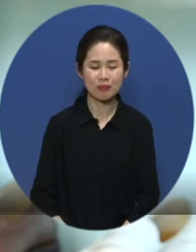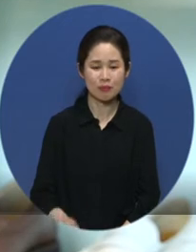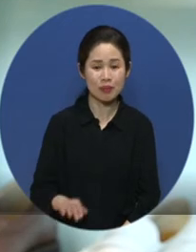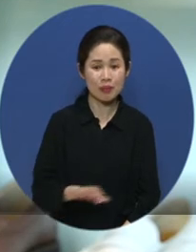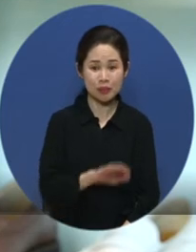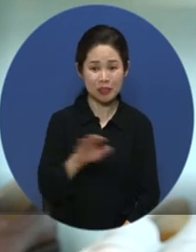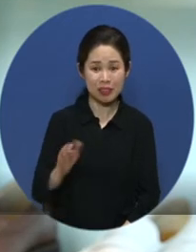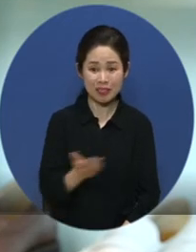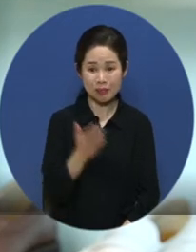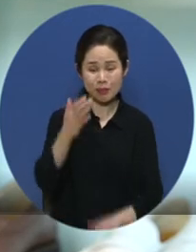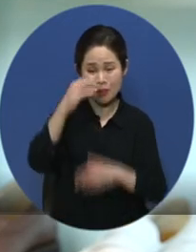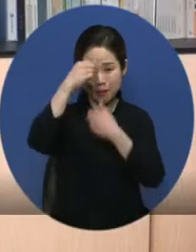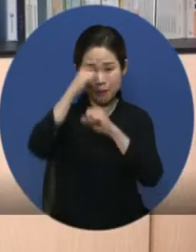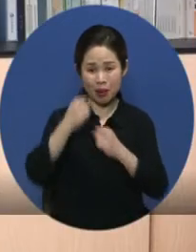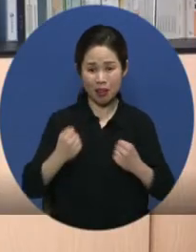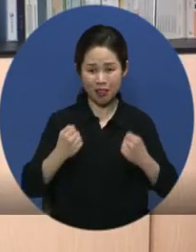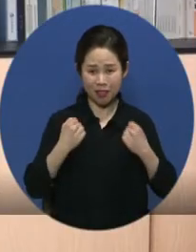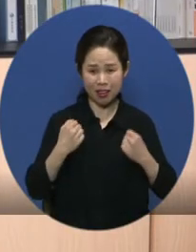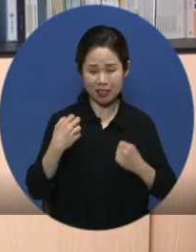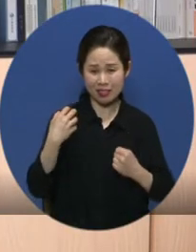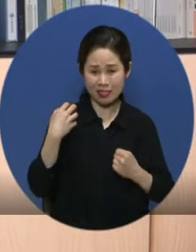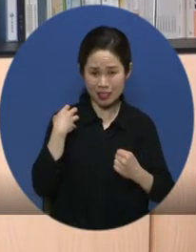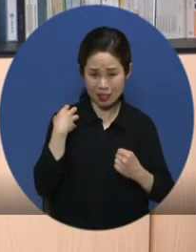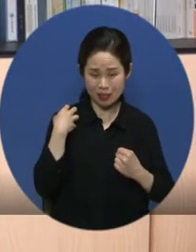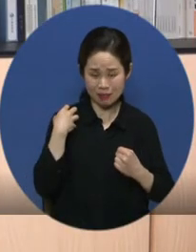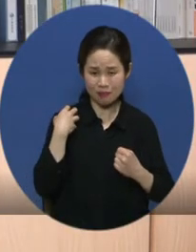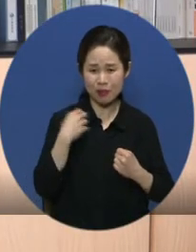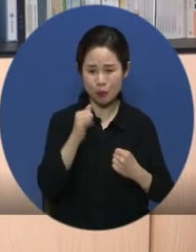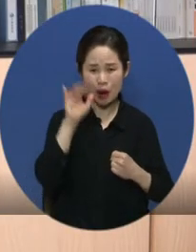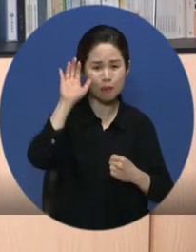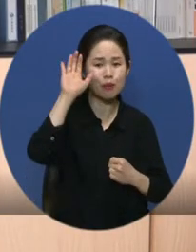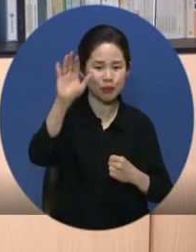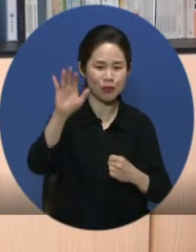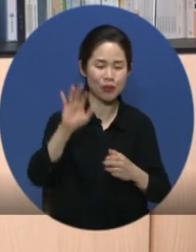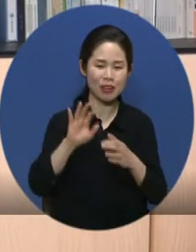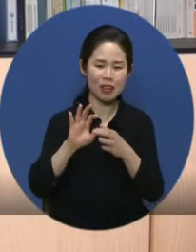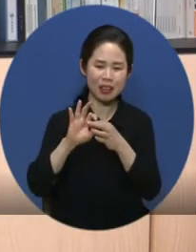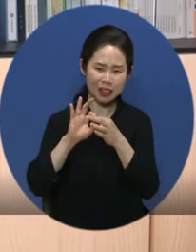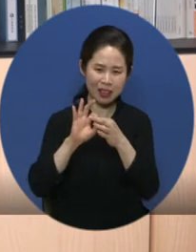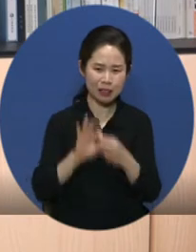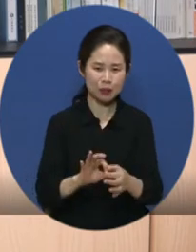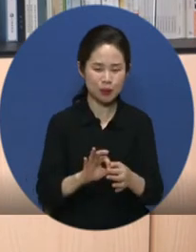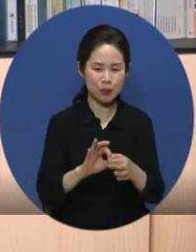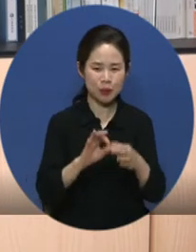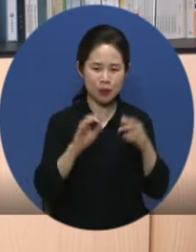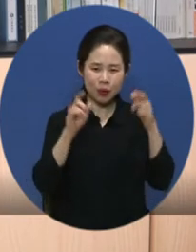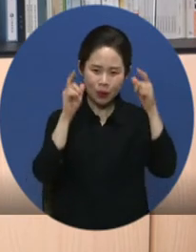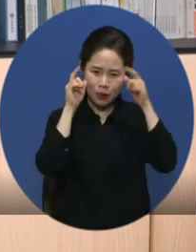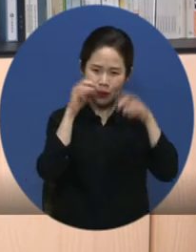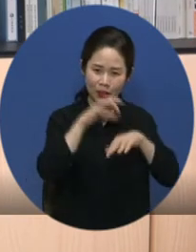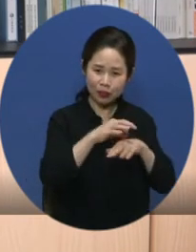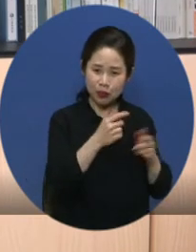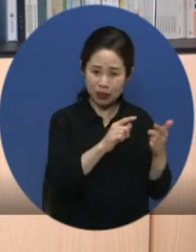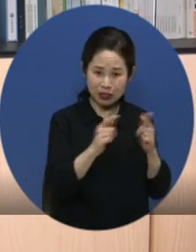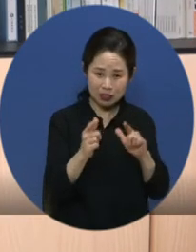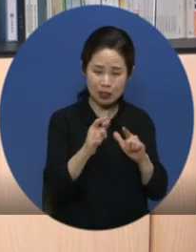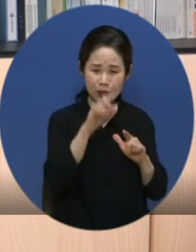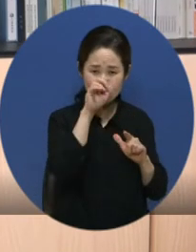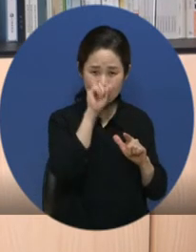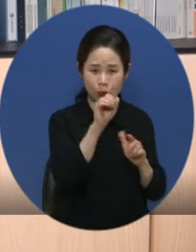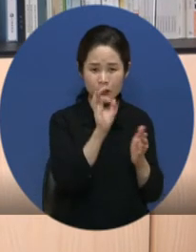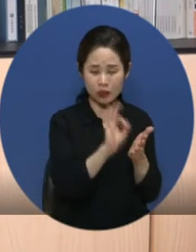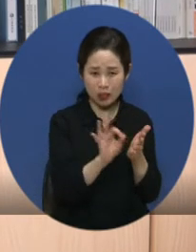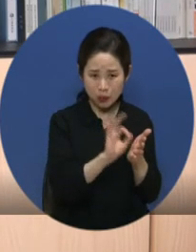책임지려고 나서고 있듯이 앞으로도 줄곧 좋은 재료로 좀 더 소비자들하고